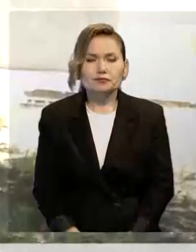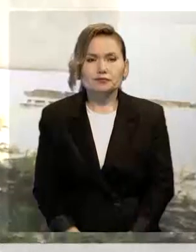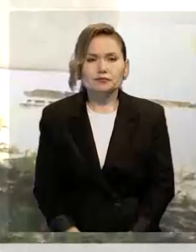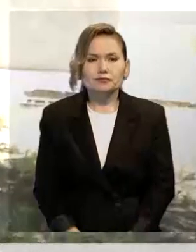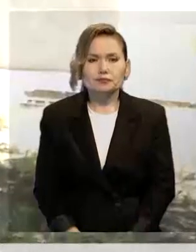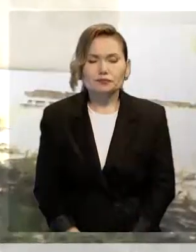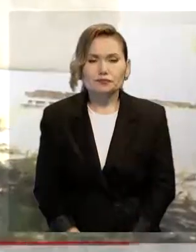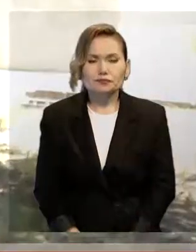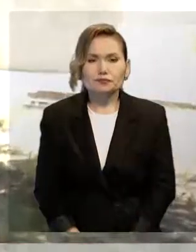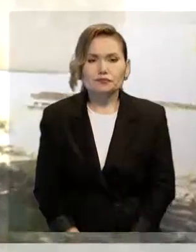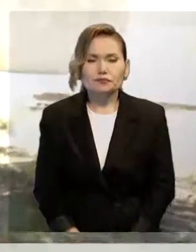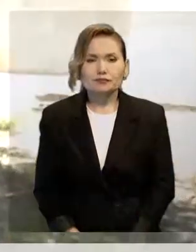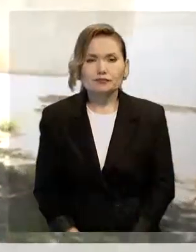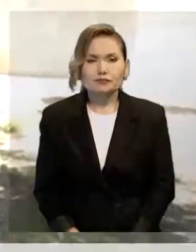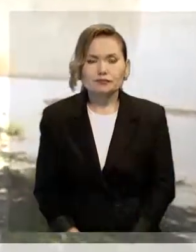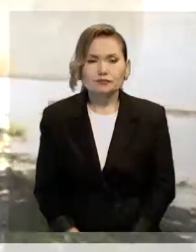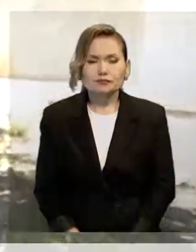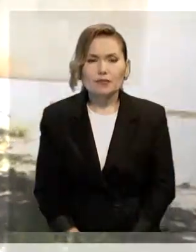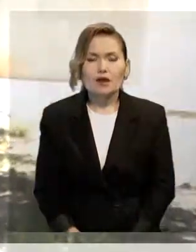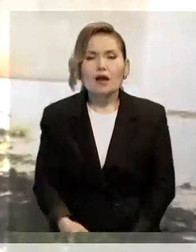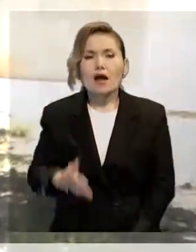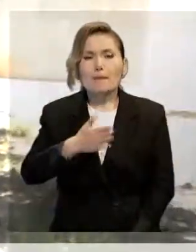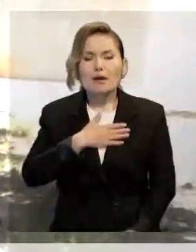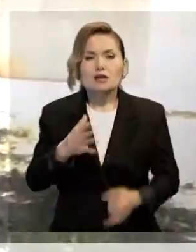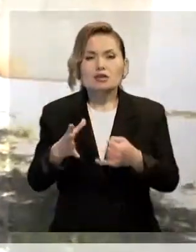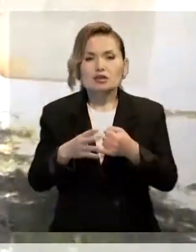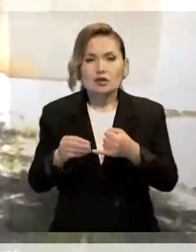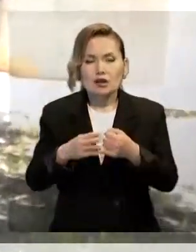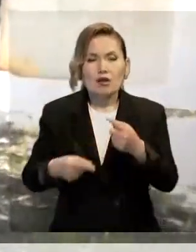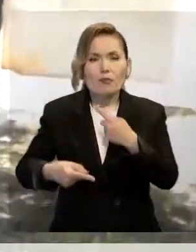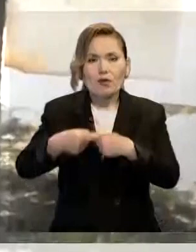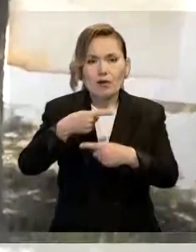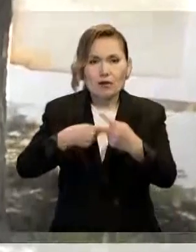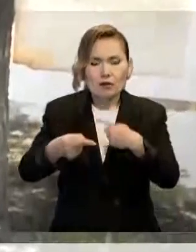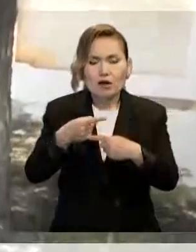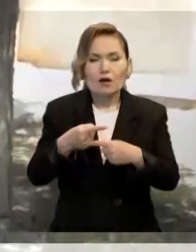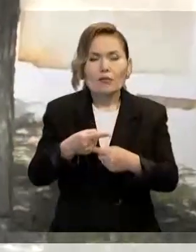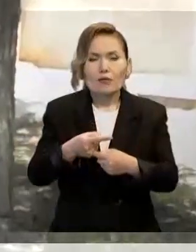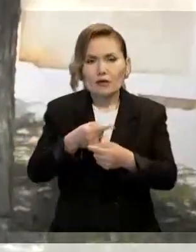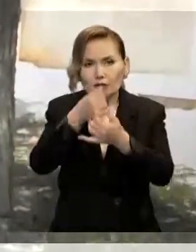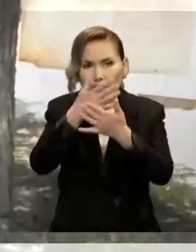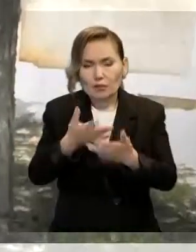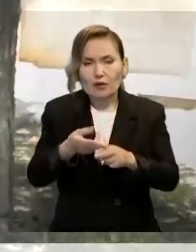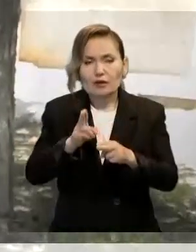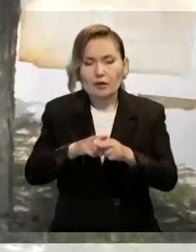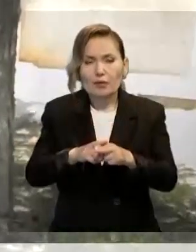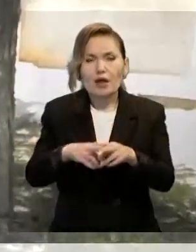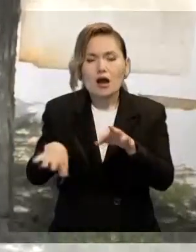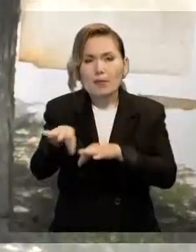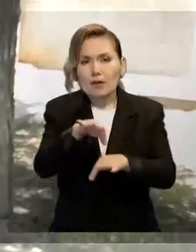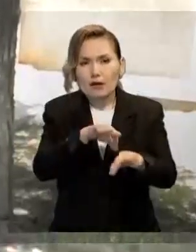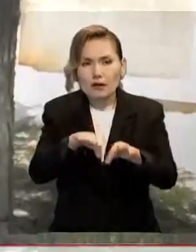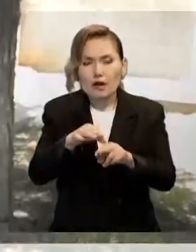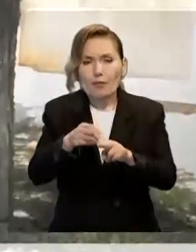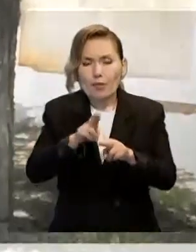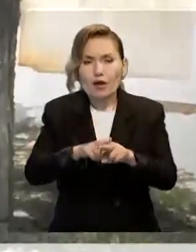Землю не вернули. Ни один метр. Біз жер телімі қайтарылды дегенмен келіспейміз. Өйткені бұрынғы сызбаға 1 метр